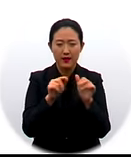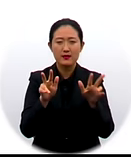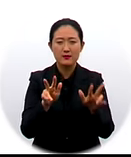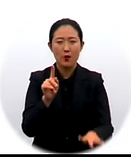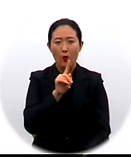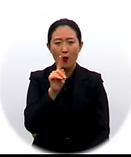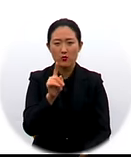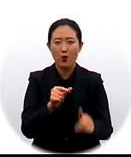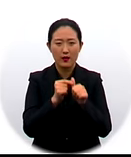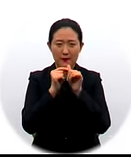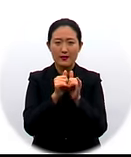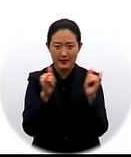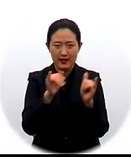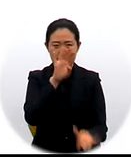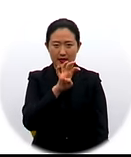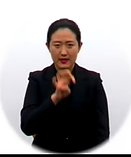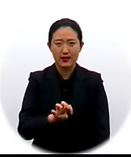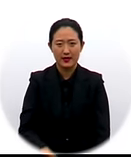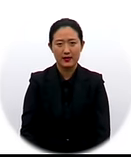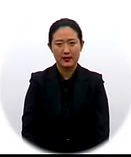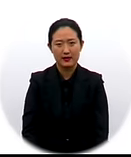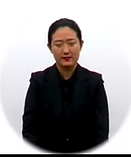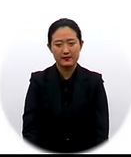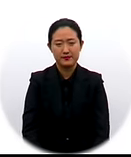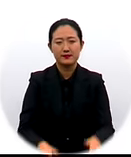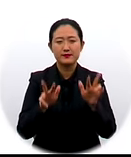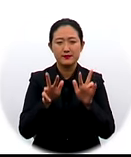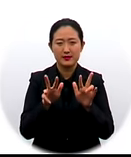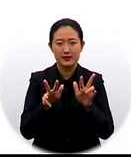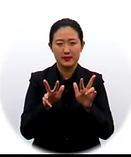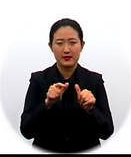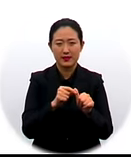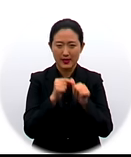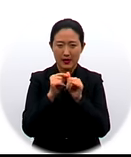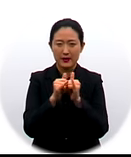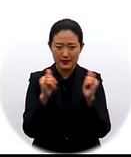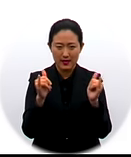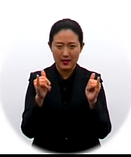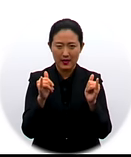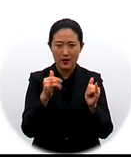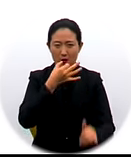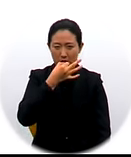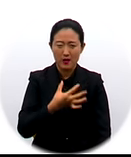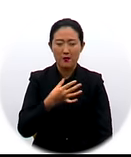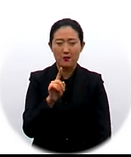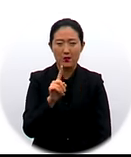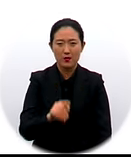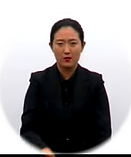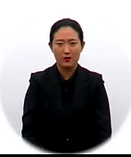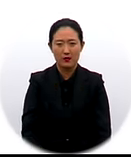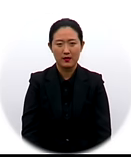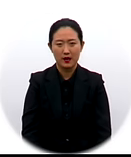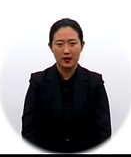개발자일까? 이런 것들이죠. 사실은 지금 굉장히 구하기 힘든 개발자 중에 하나가 아이폰, 그런 iOS죠.